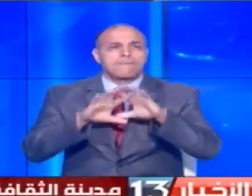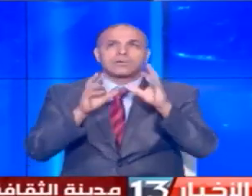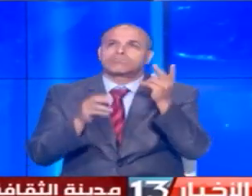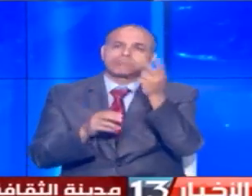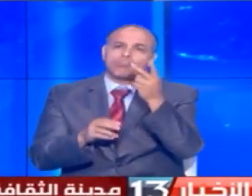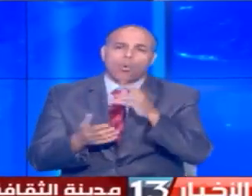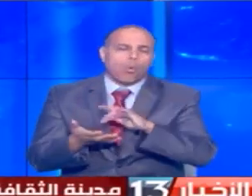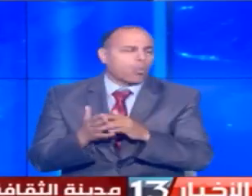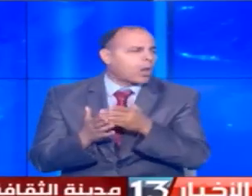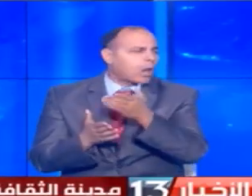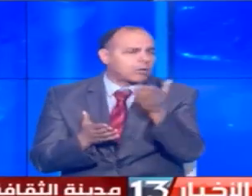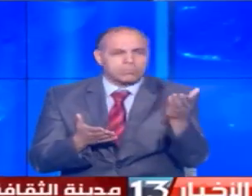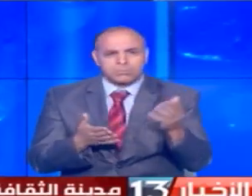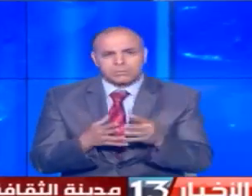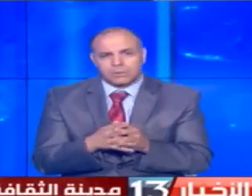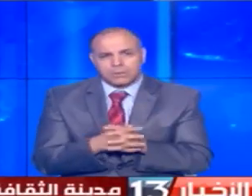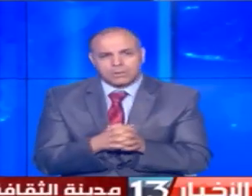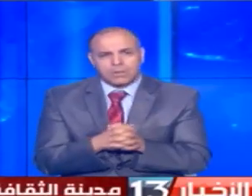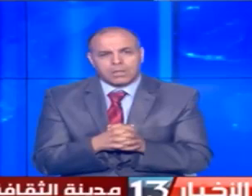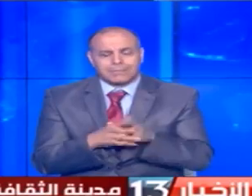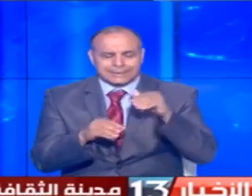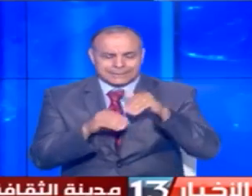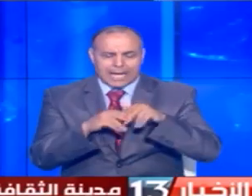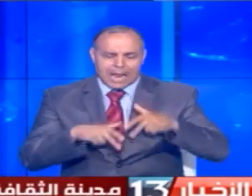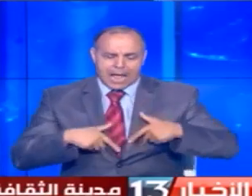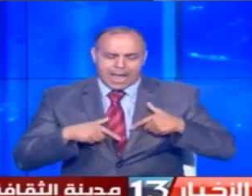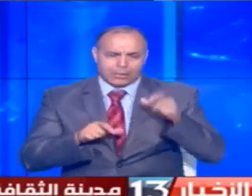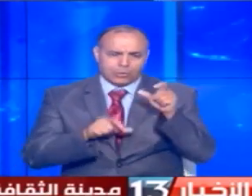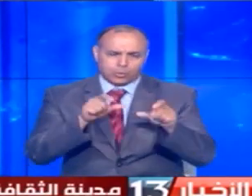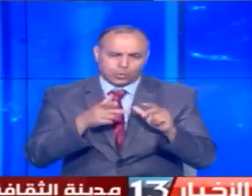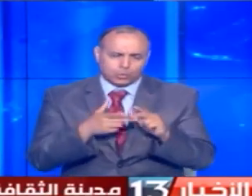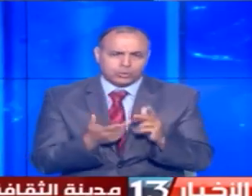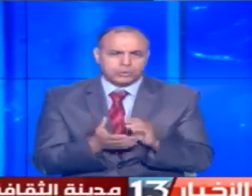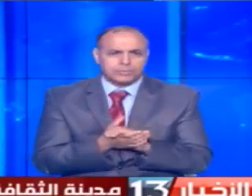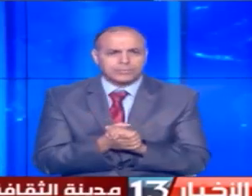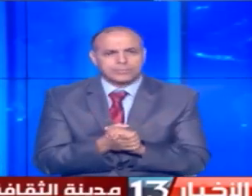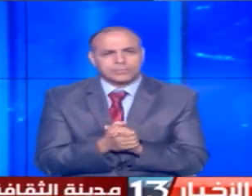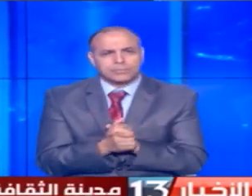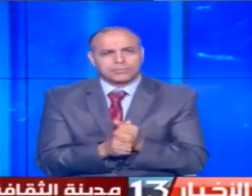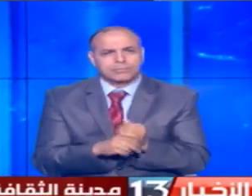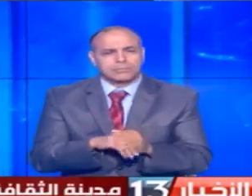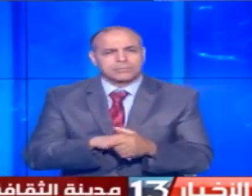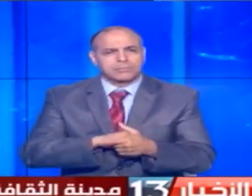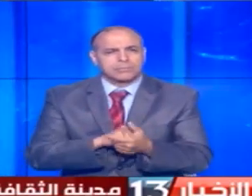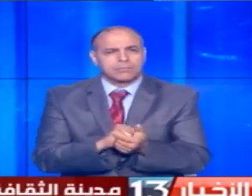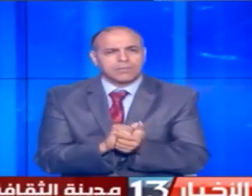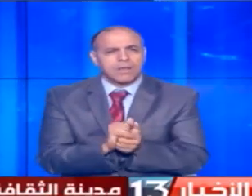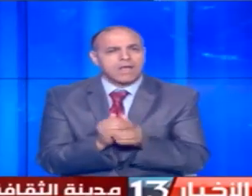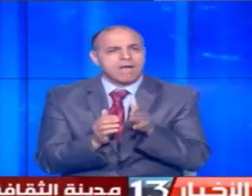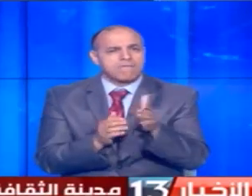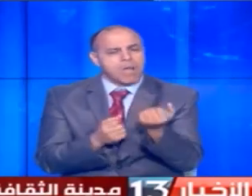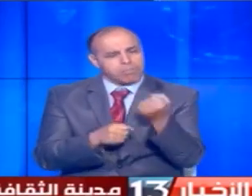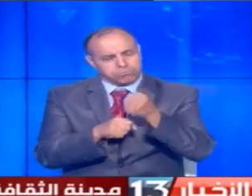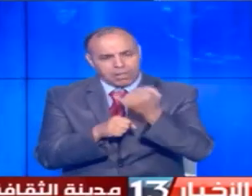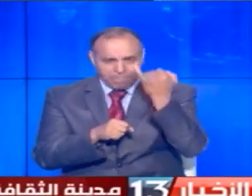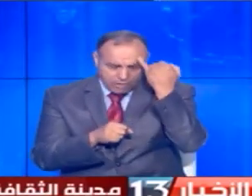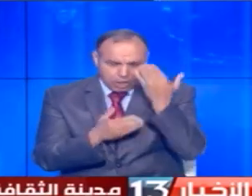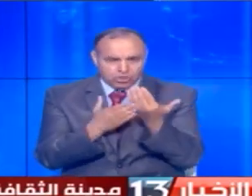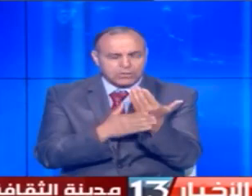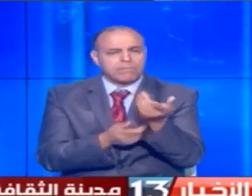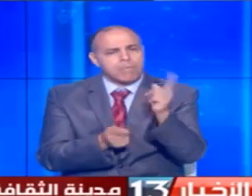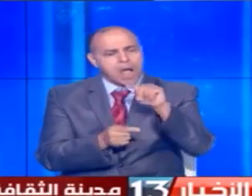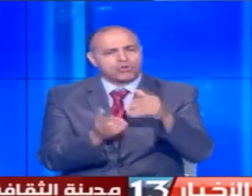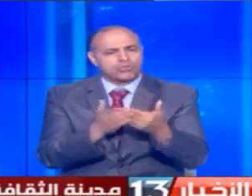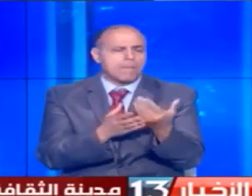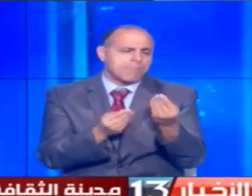عندك في المجتمع متاعنا بطريقة فيها كرياسيون، فما انوفاسيون،